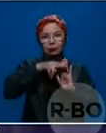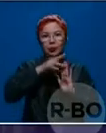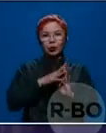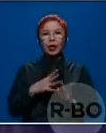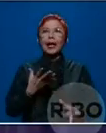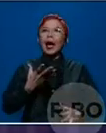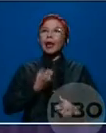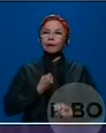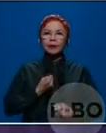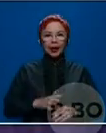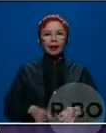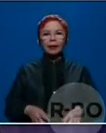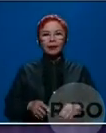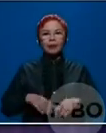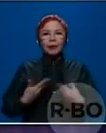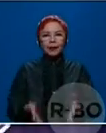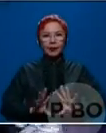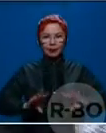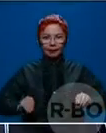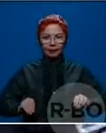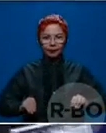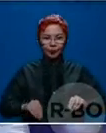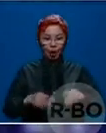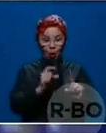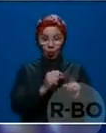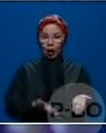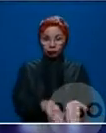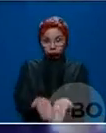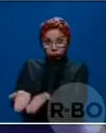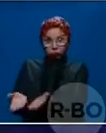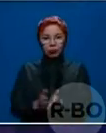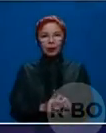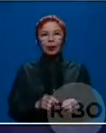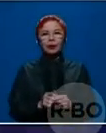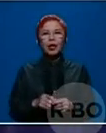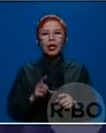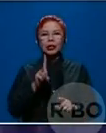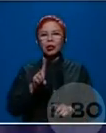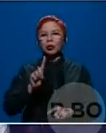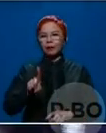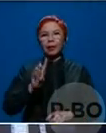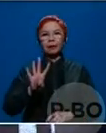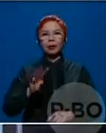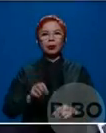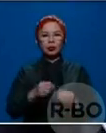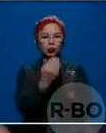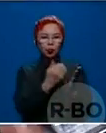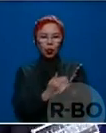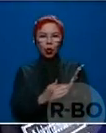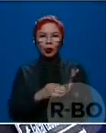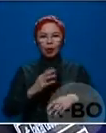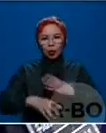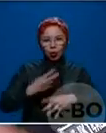semakin menyerap tenaga kerja dari program yang kami tawarkan tersebut paling tidak ada 114 item unit usaha yang